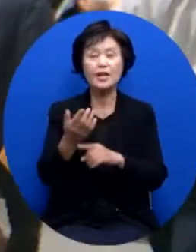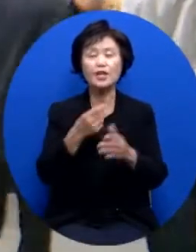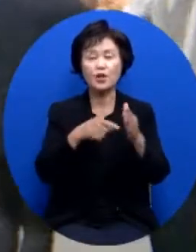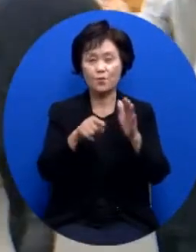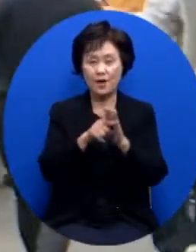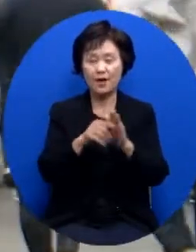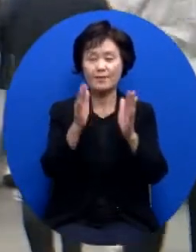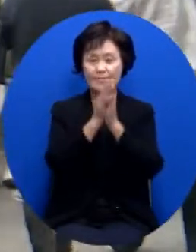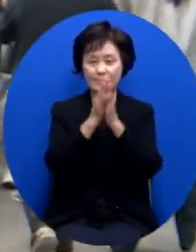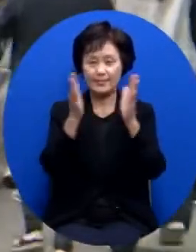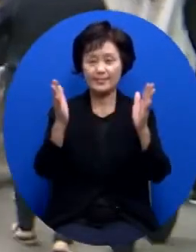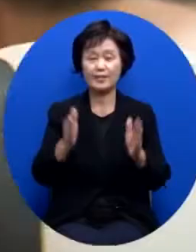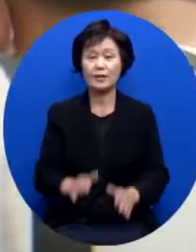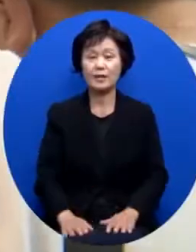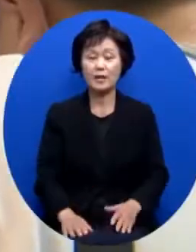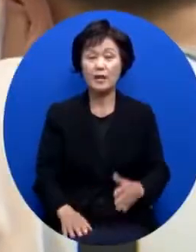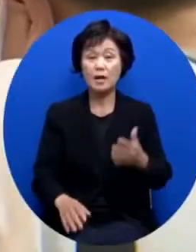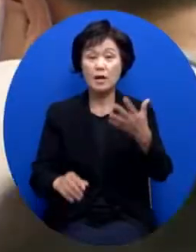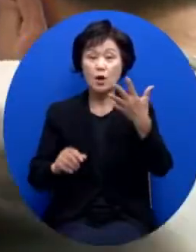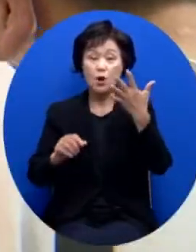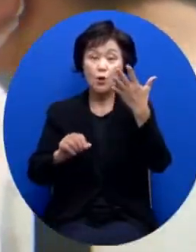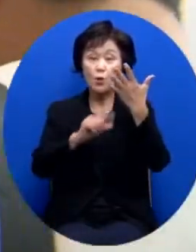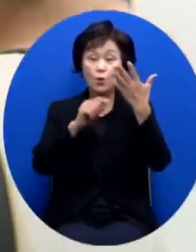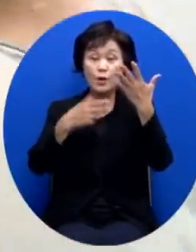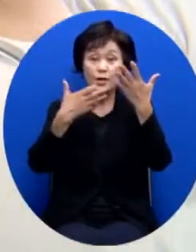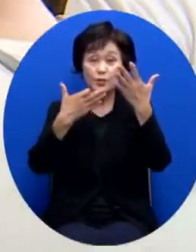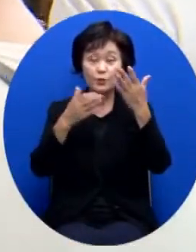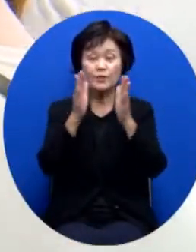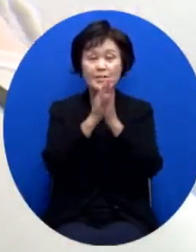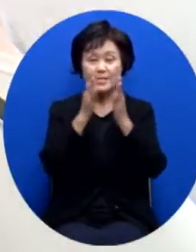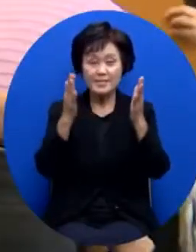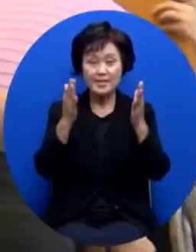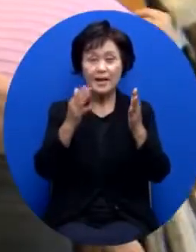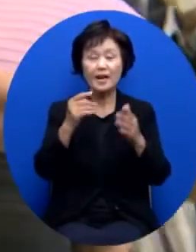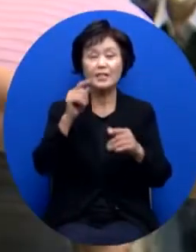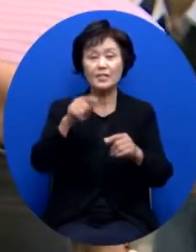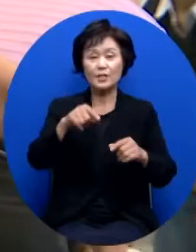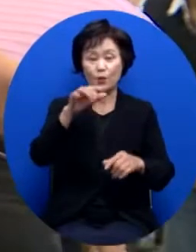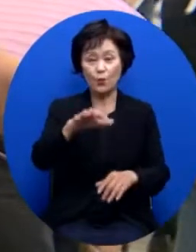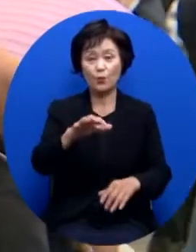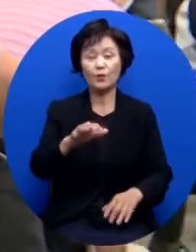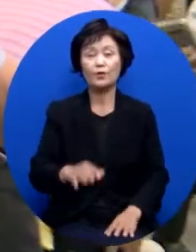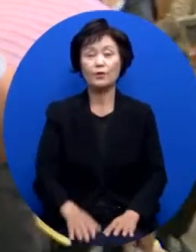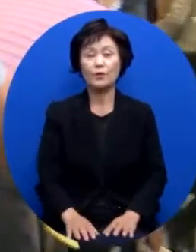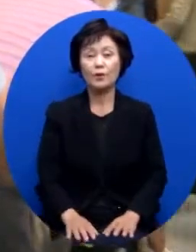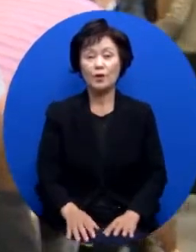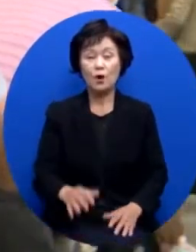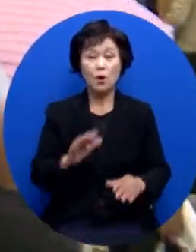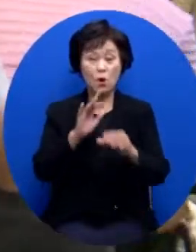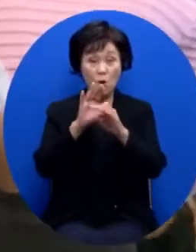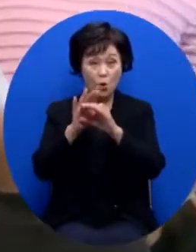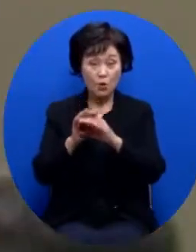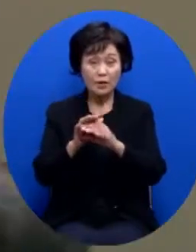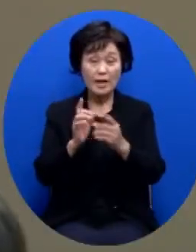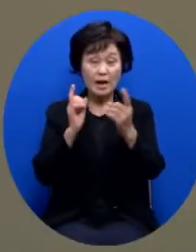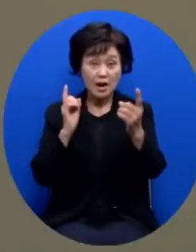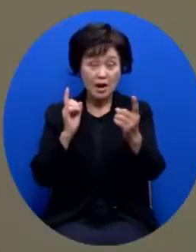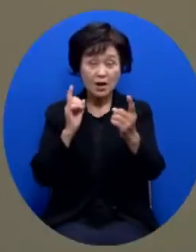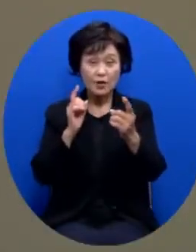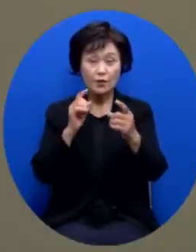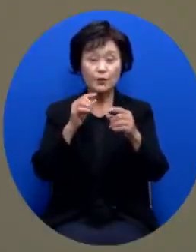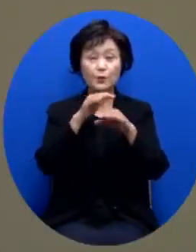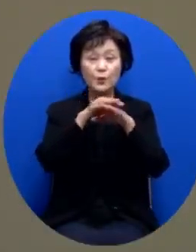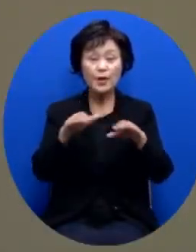지난 19일 시작해 21일 동안 진행되는 동탄 시온교회 새벽기도 총진군. 코로나 거리두기 해제 후